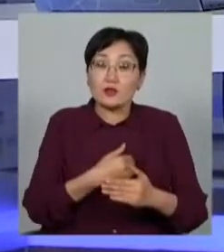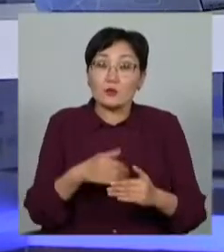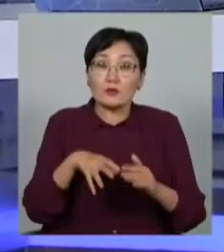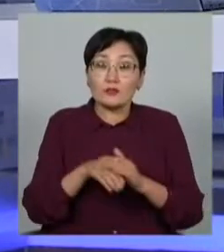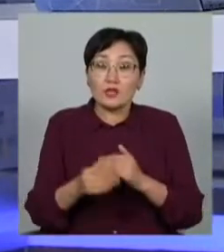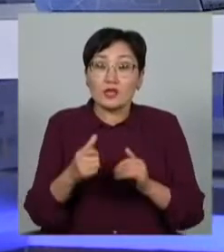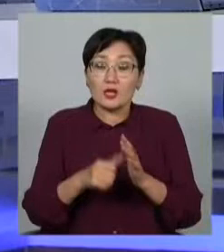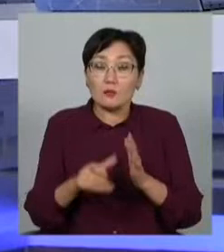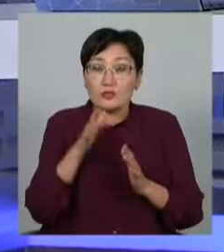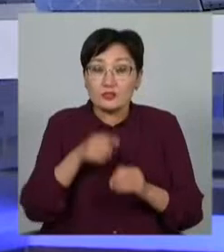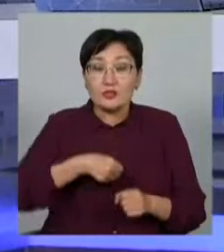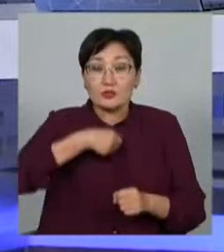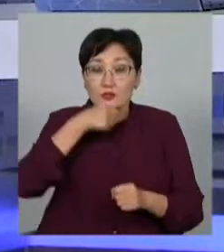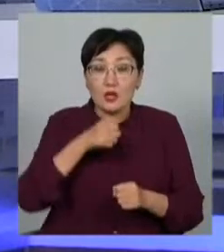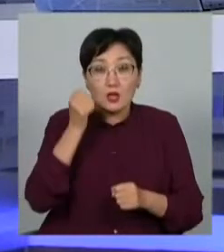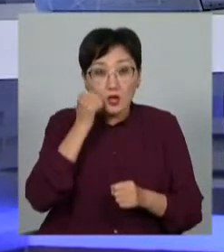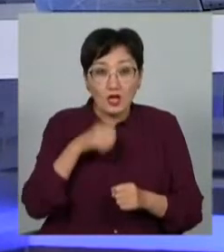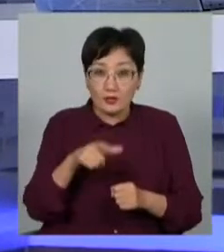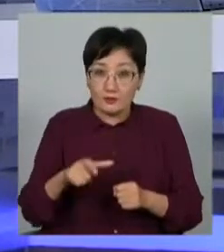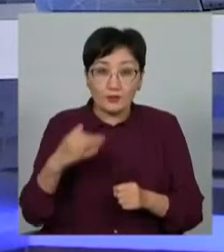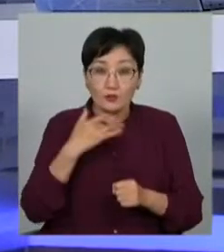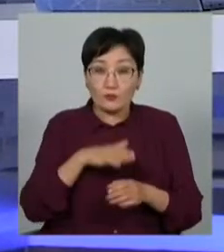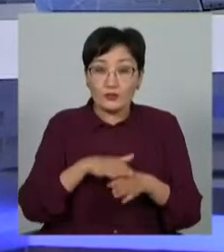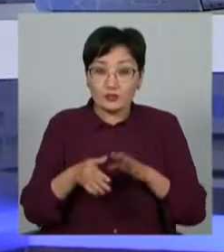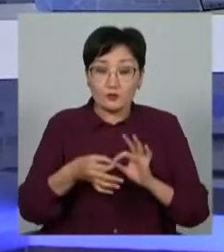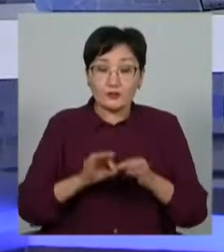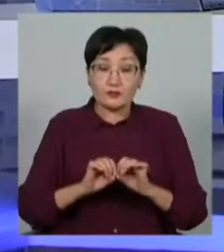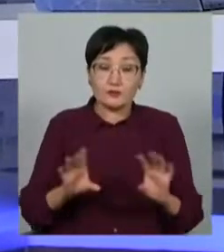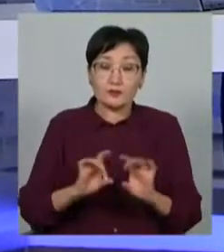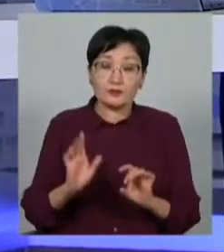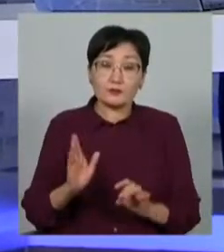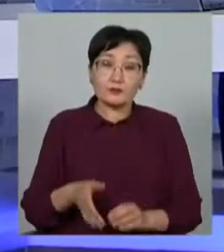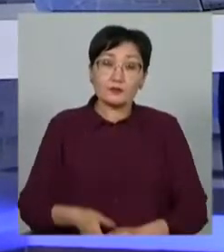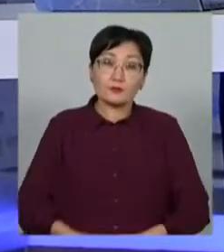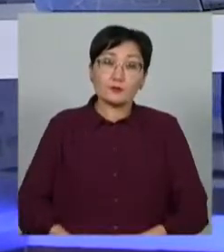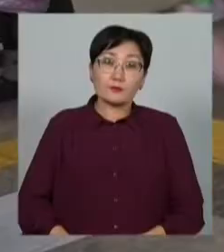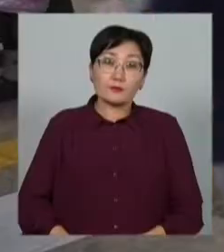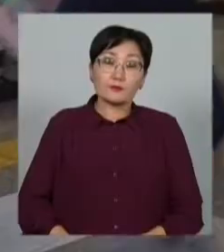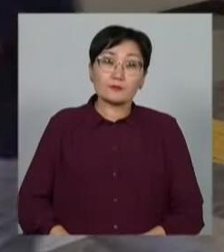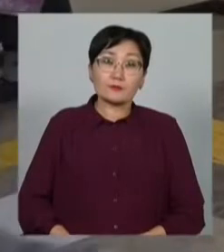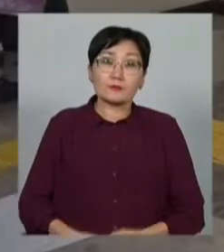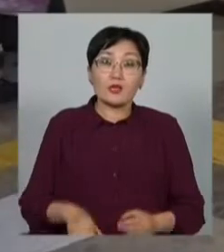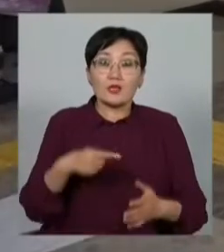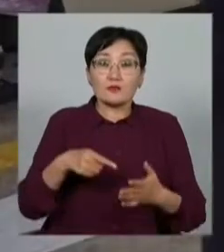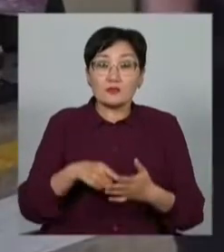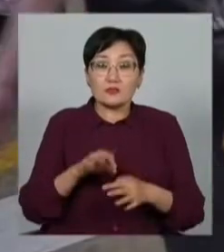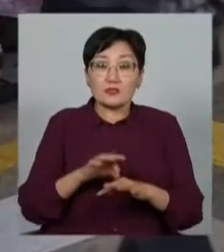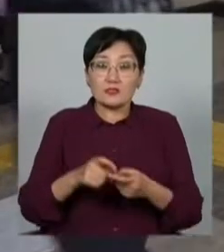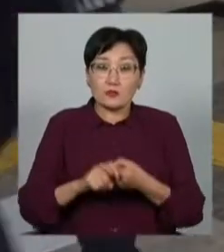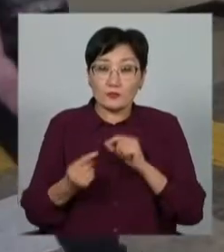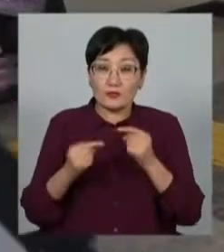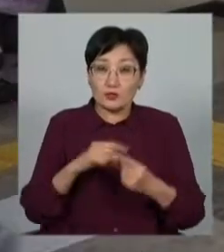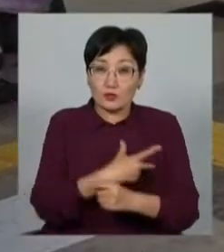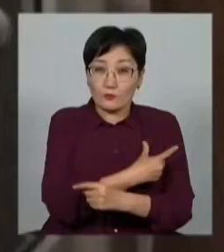арасында 60 жастан асқан қарт кісілер көп. Толығырақ Назгүл Әмірбек тарқатады. Шахарда коронавирусқа қарсы